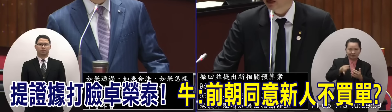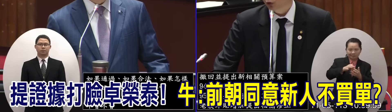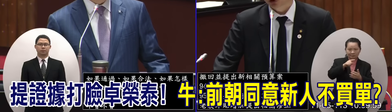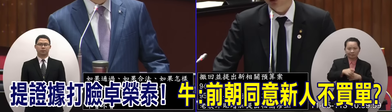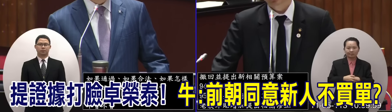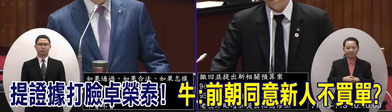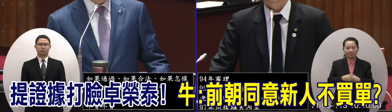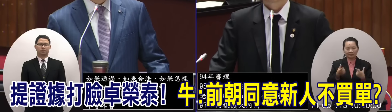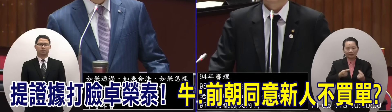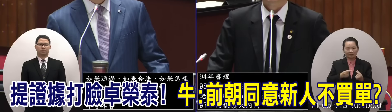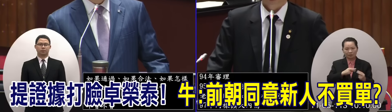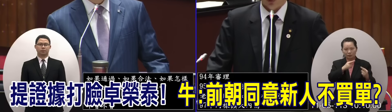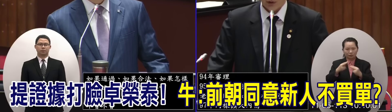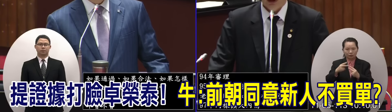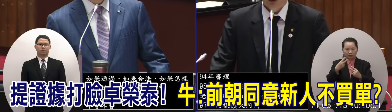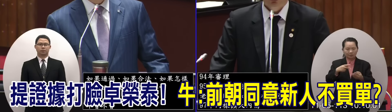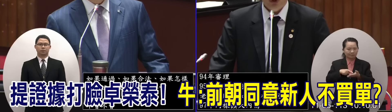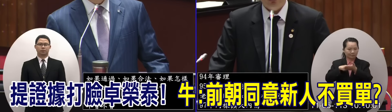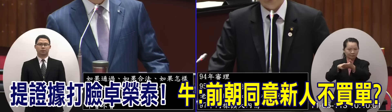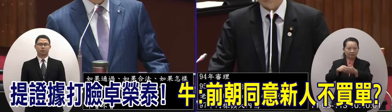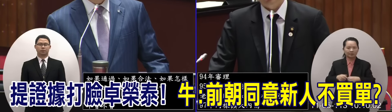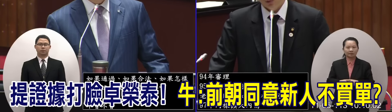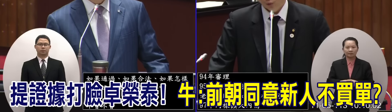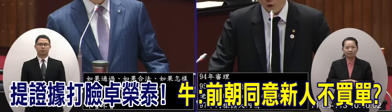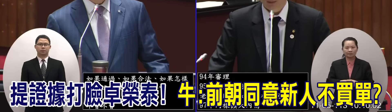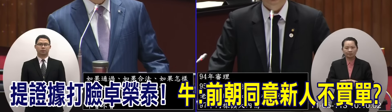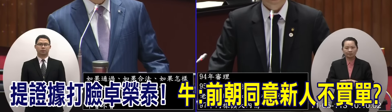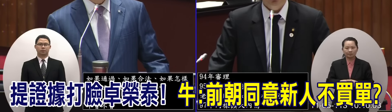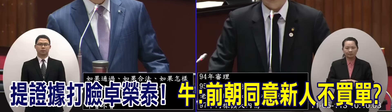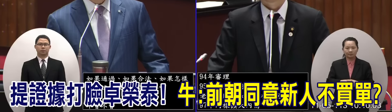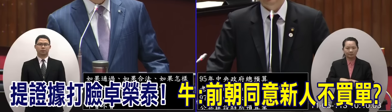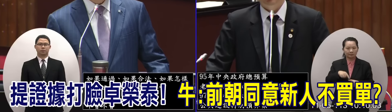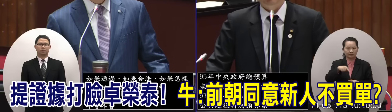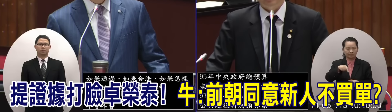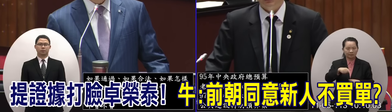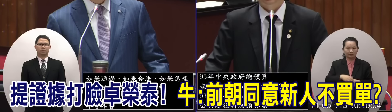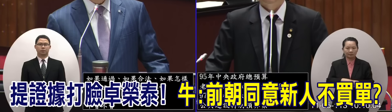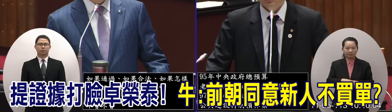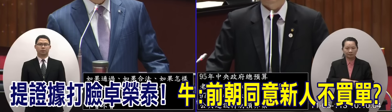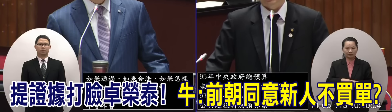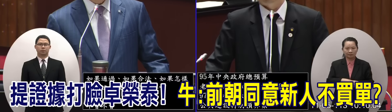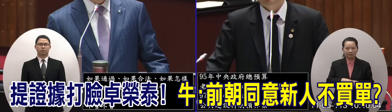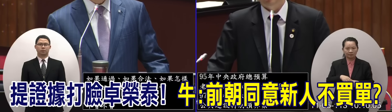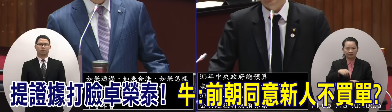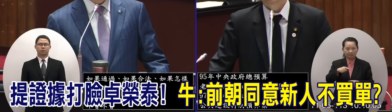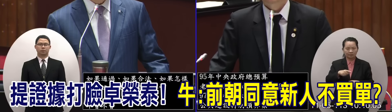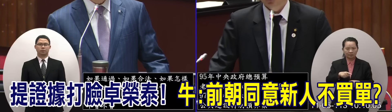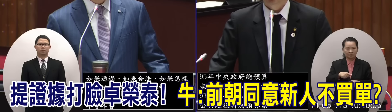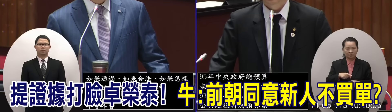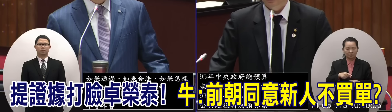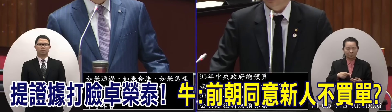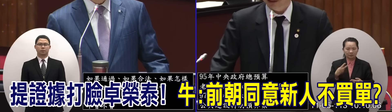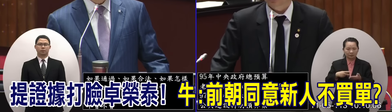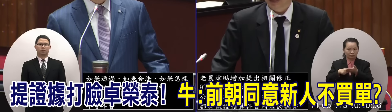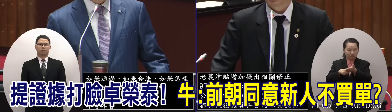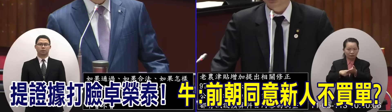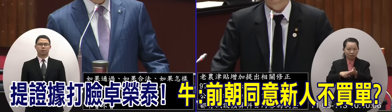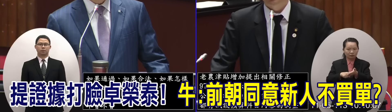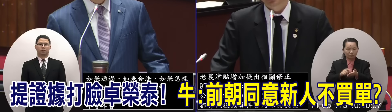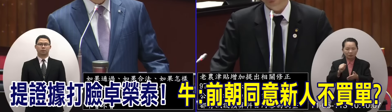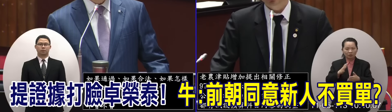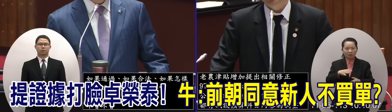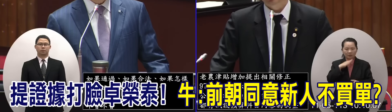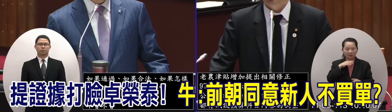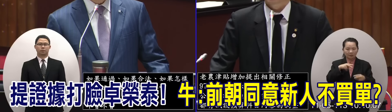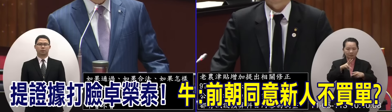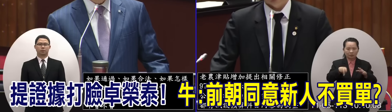一样用修正案的方式来处理。所以说，我们之所以没有办法让它那么早复委，是因为在等待行政